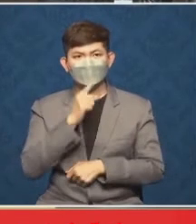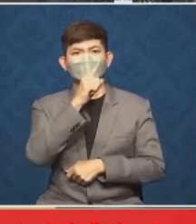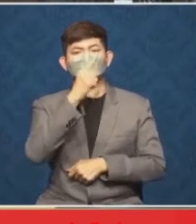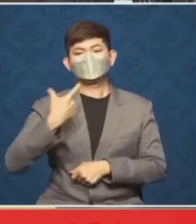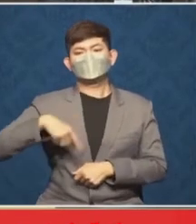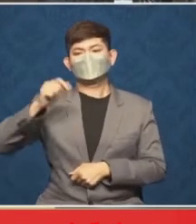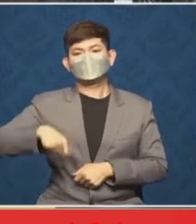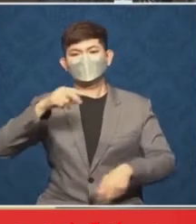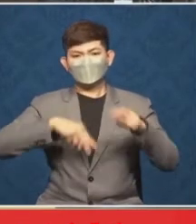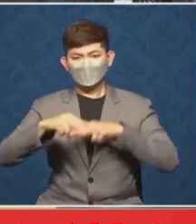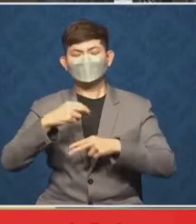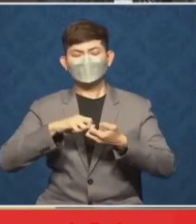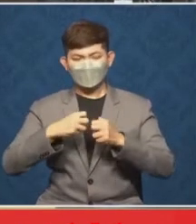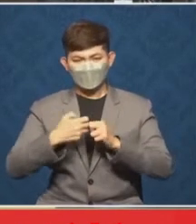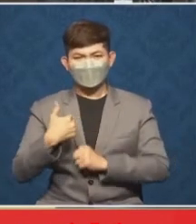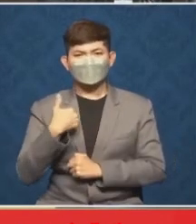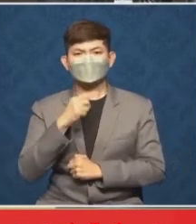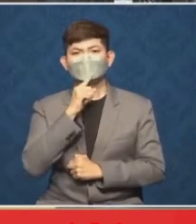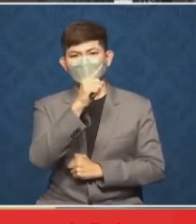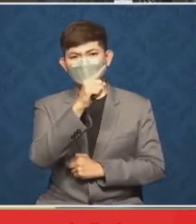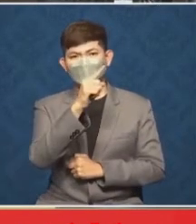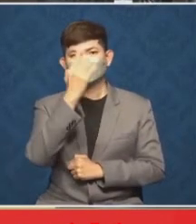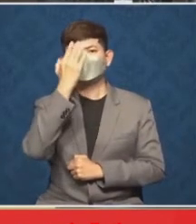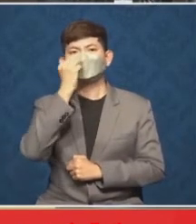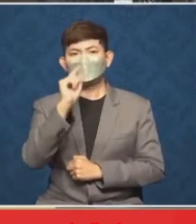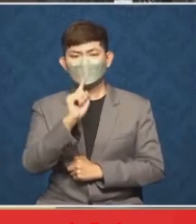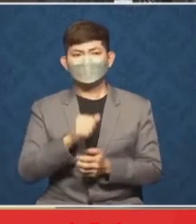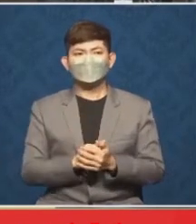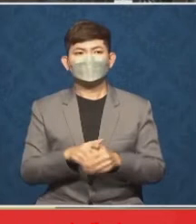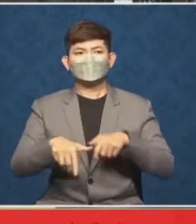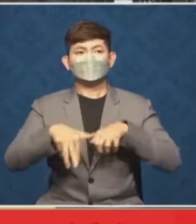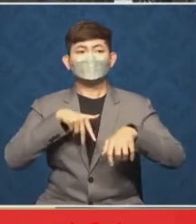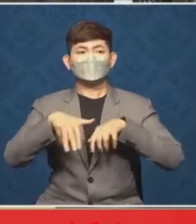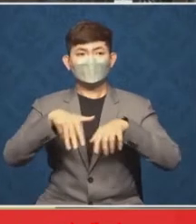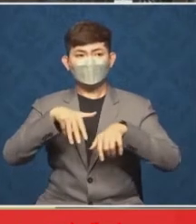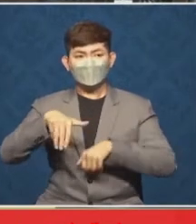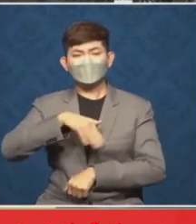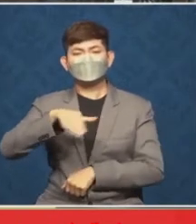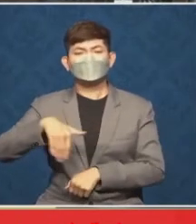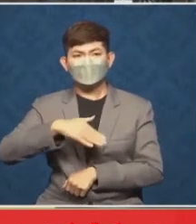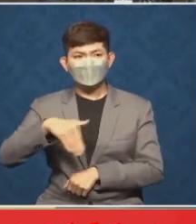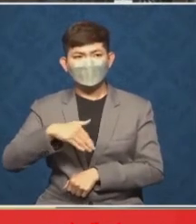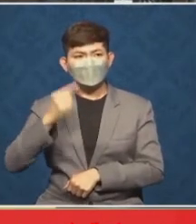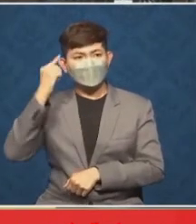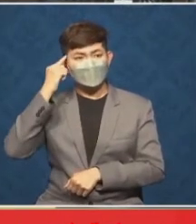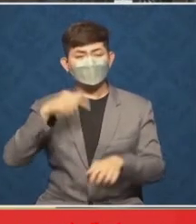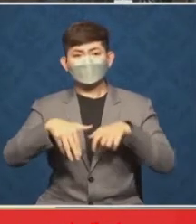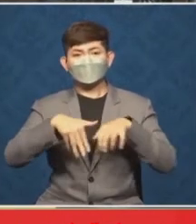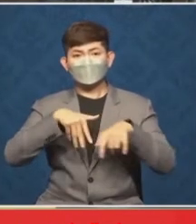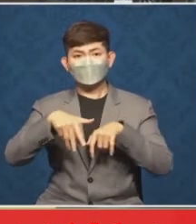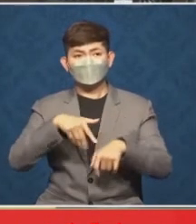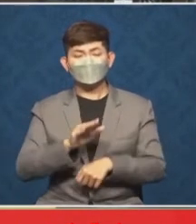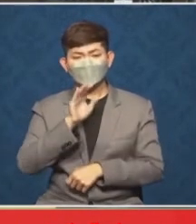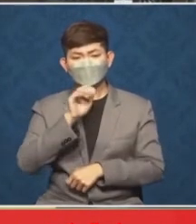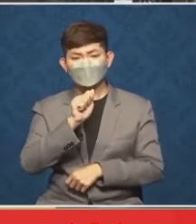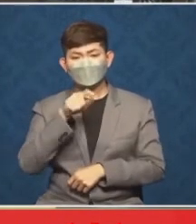กครองนะท่านประธานมันเป็นเรื่องที่พี่น้องประชาชนนะครับไม่ใช่แค่ท้องถิ่น